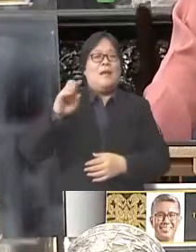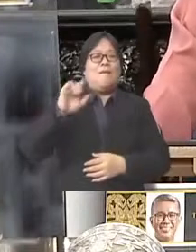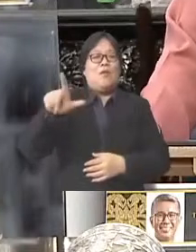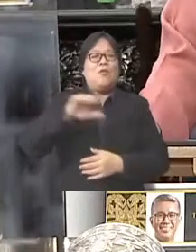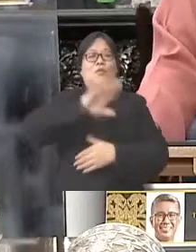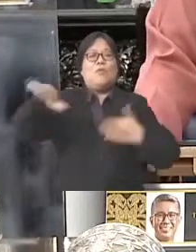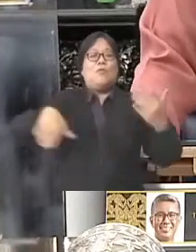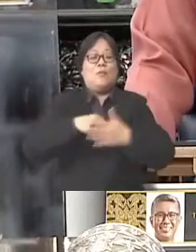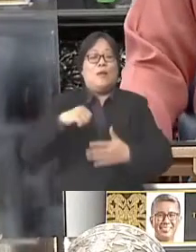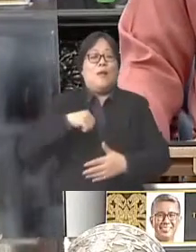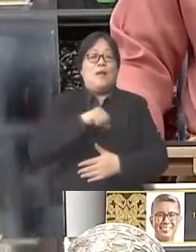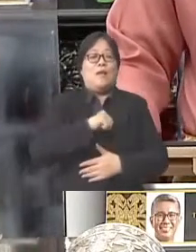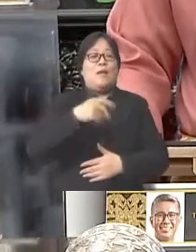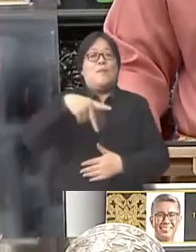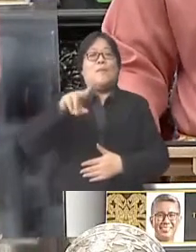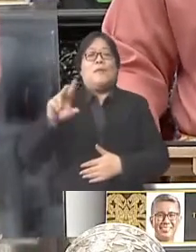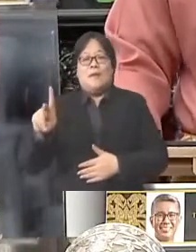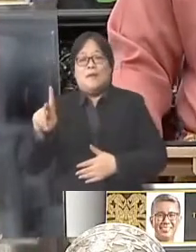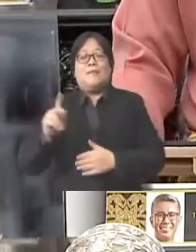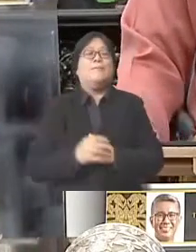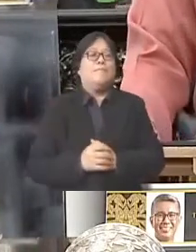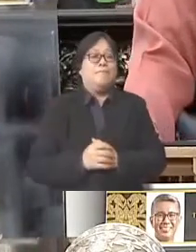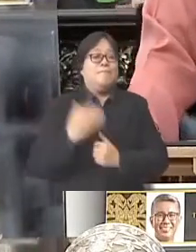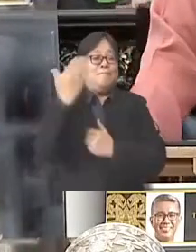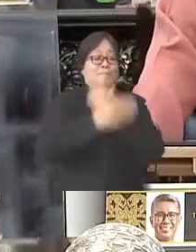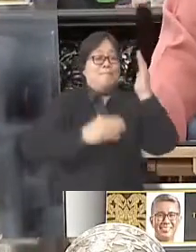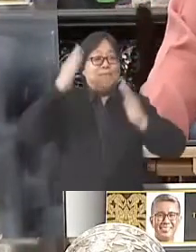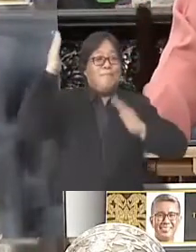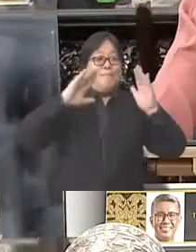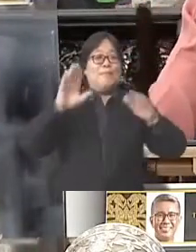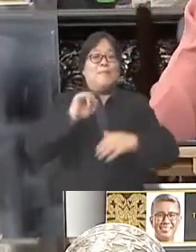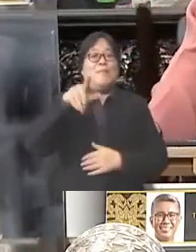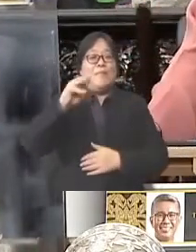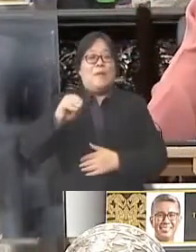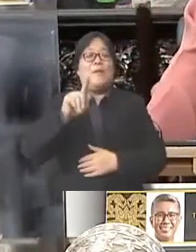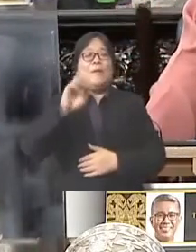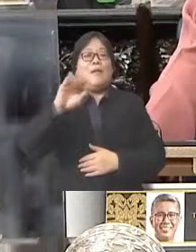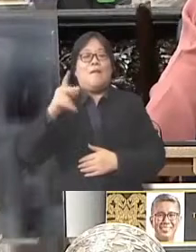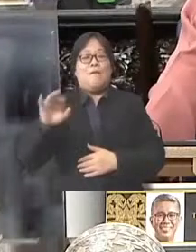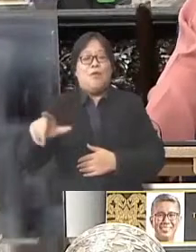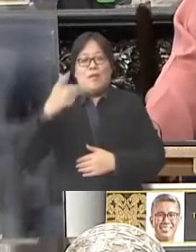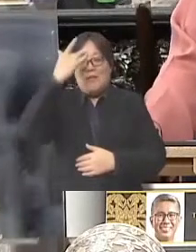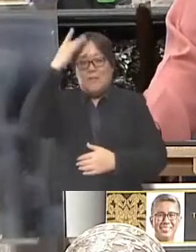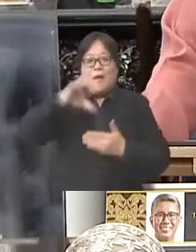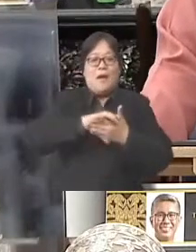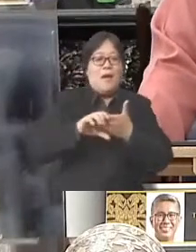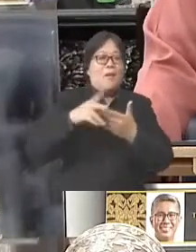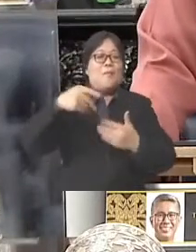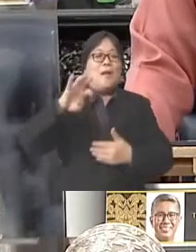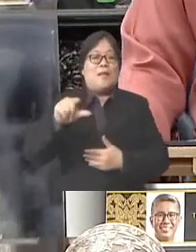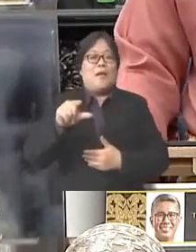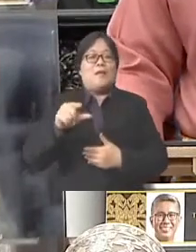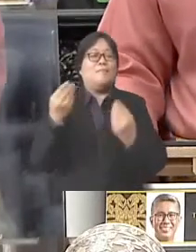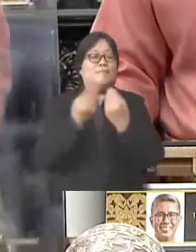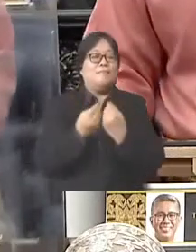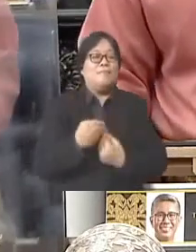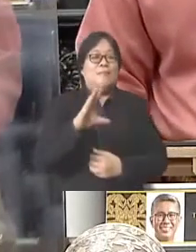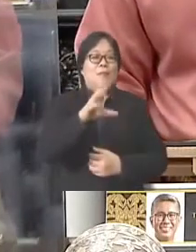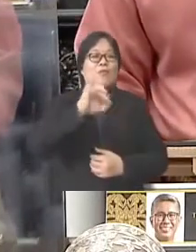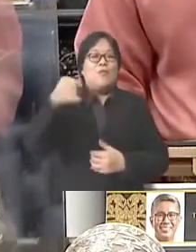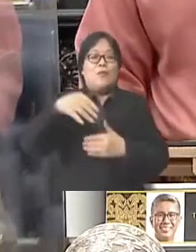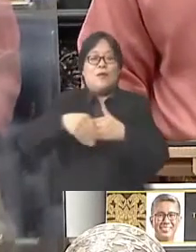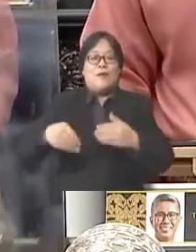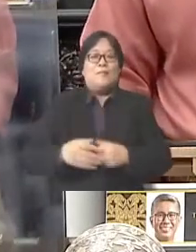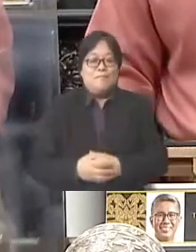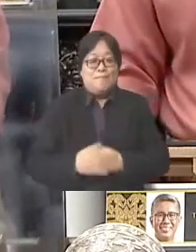kepada semua ahli pedang pipi ke seluruh Mesir dibawah skin perlindungan Takaful smartcard peladang dengan butuhkan sebanyak lima